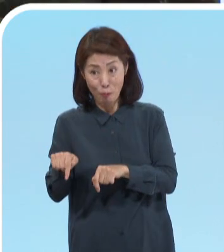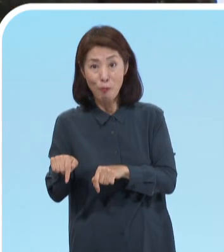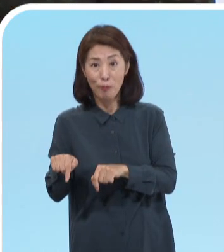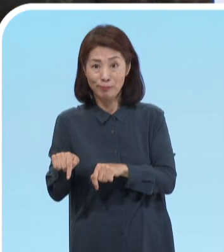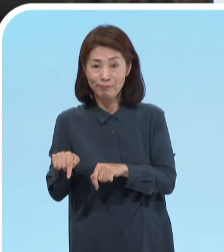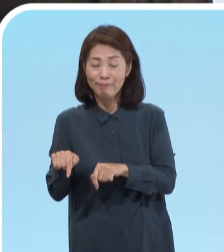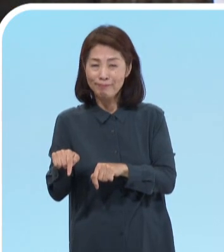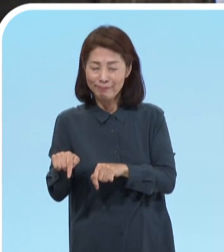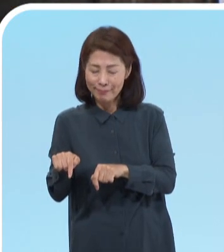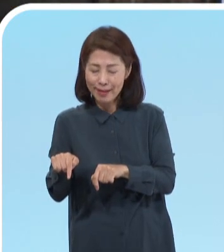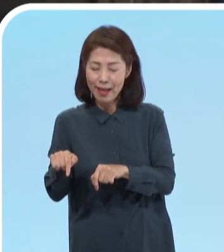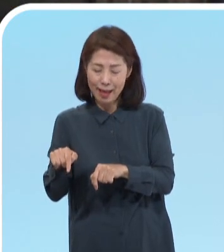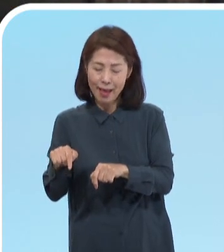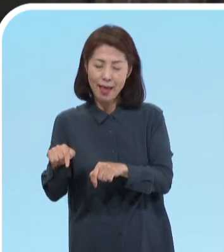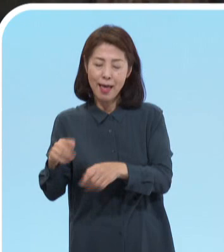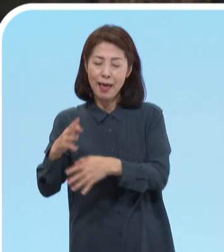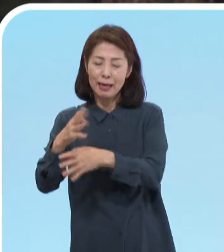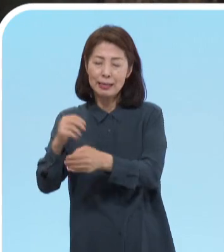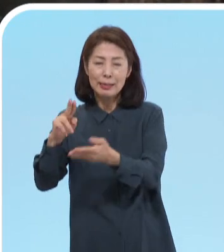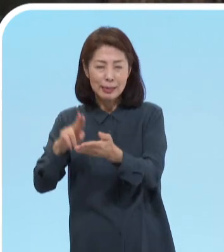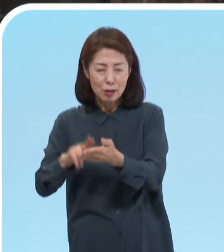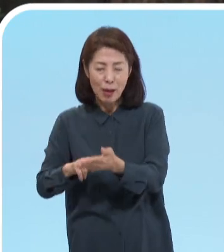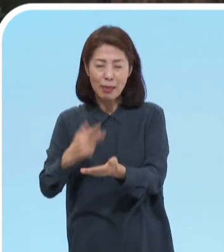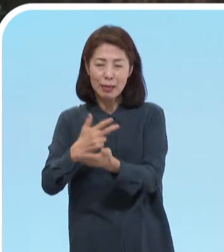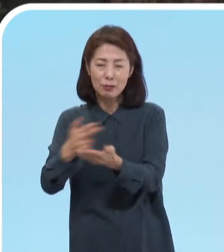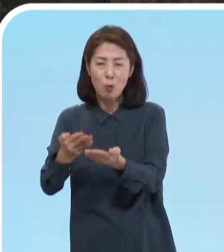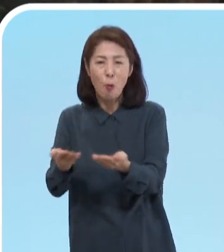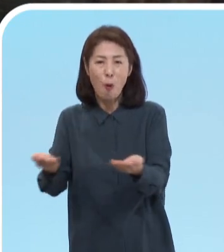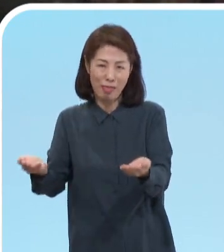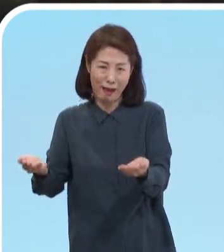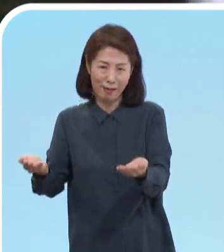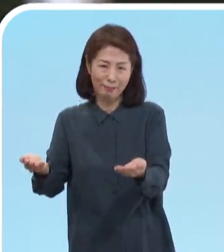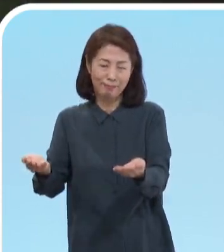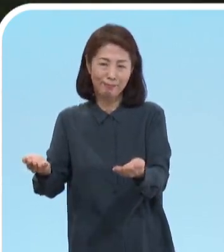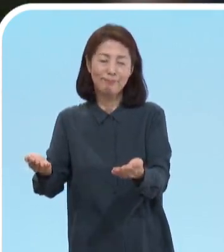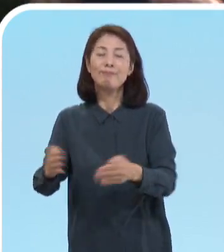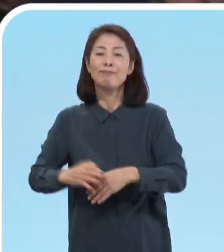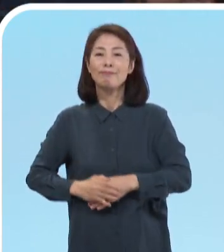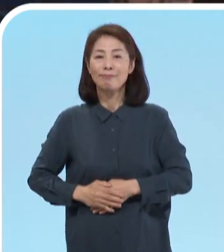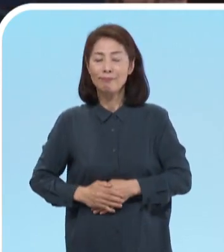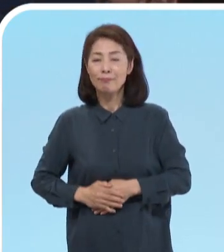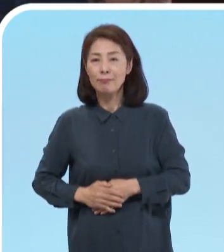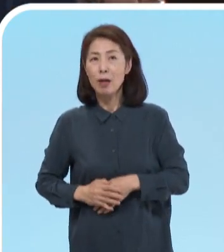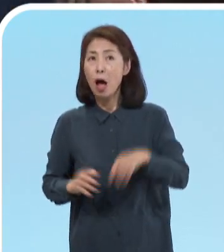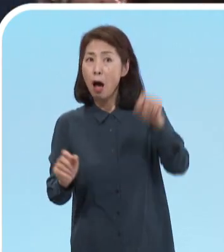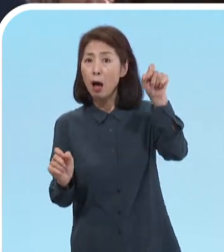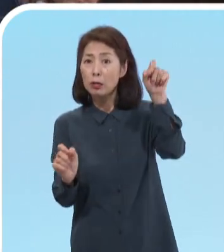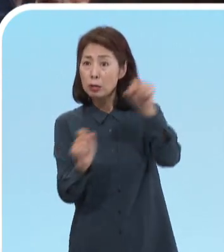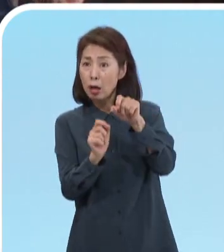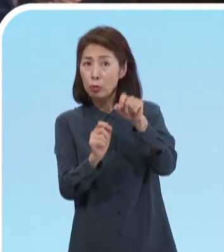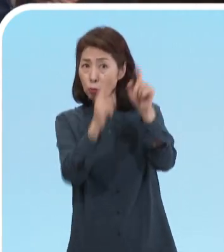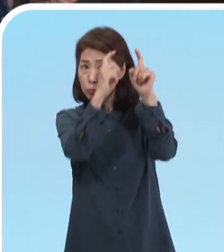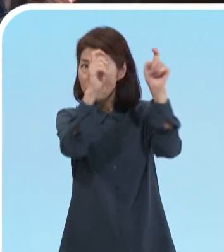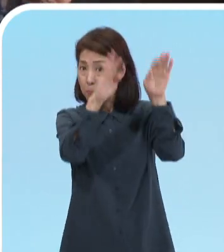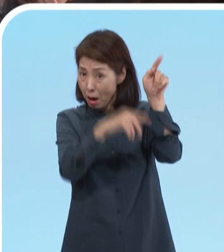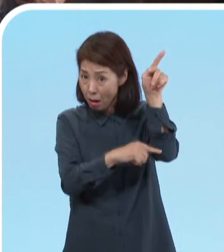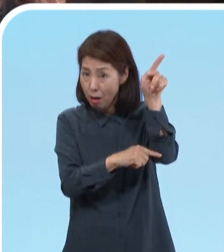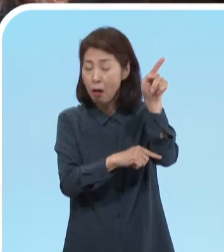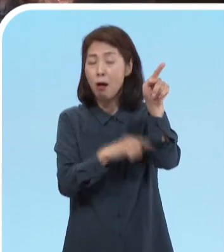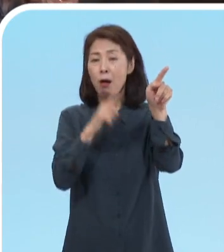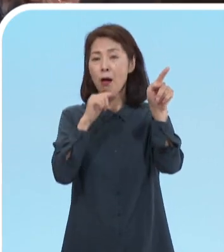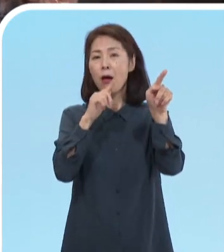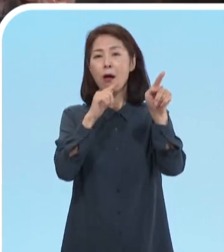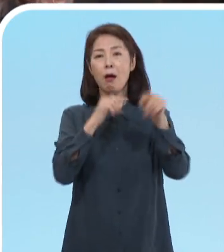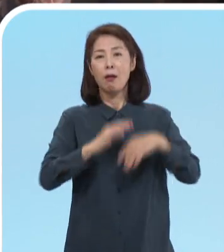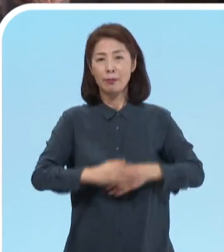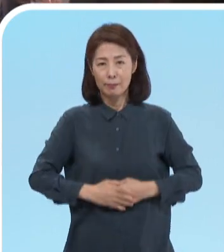で、まあここに期間限定のちょっと資料館を設けさせてもらったんです。 ということはここからもうすぐ近くにそのお城があるんですか。 もう